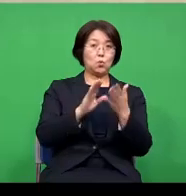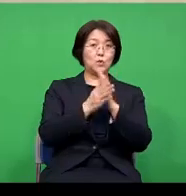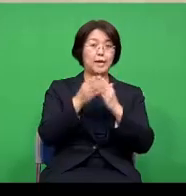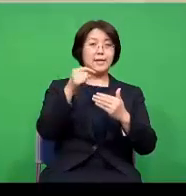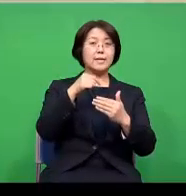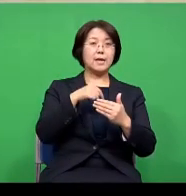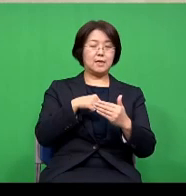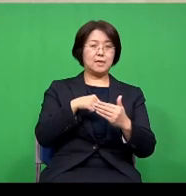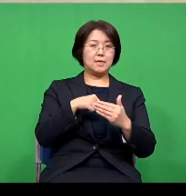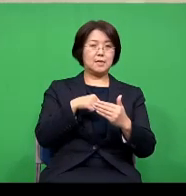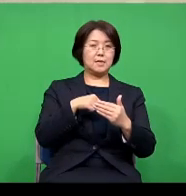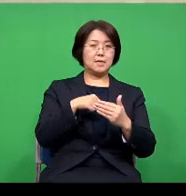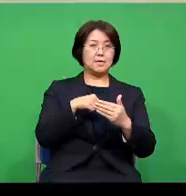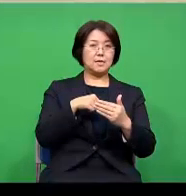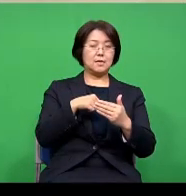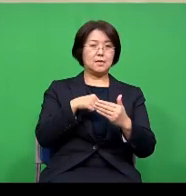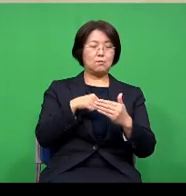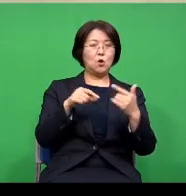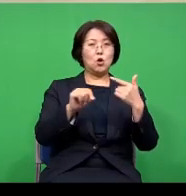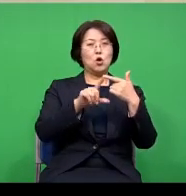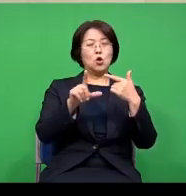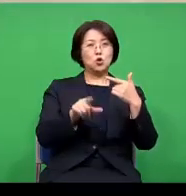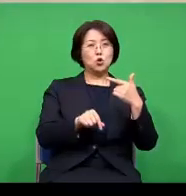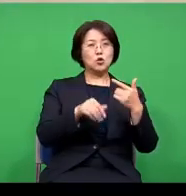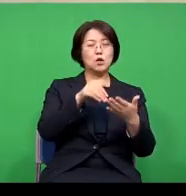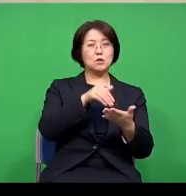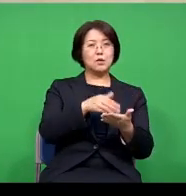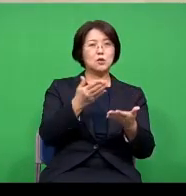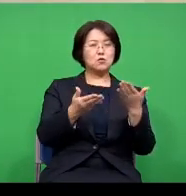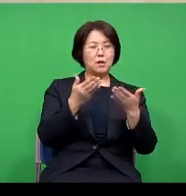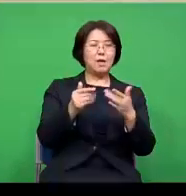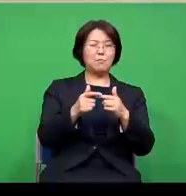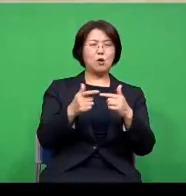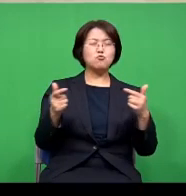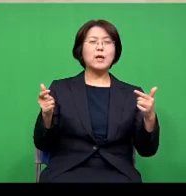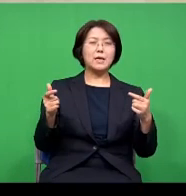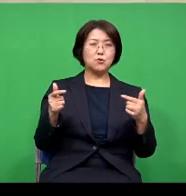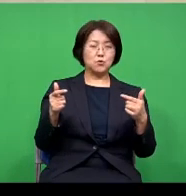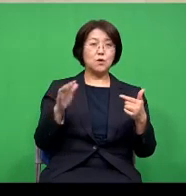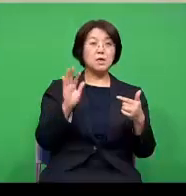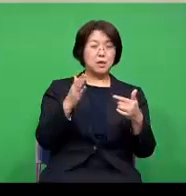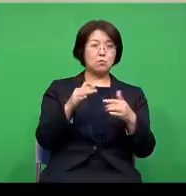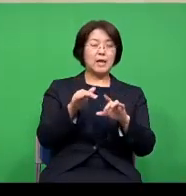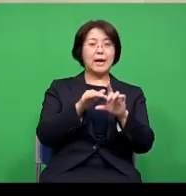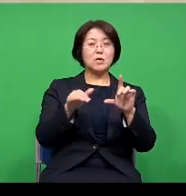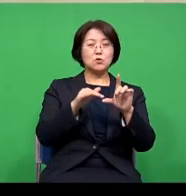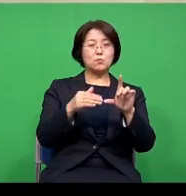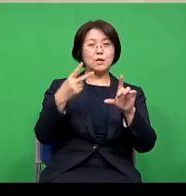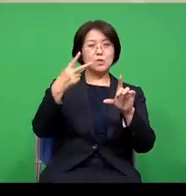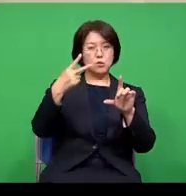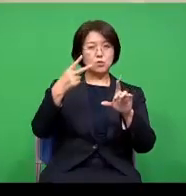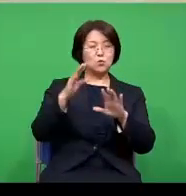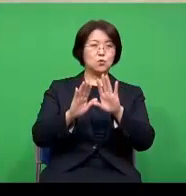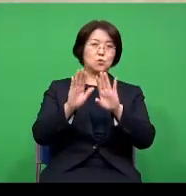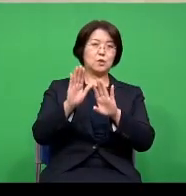あ、県内も、まあ、6月末に比べればもちろん増えているんですが、まだステージ2に行く